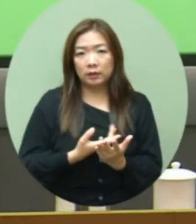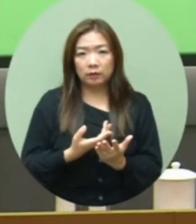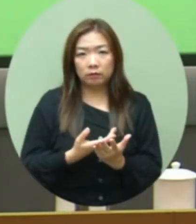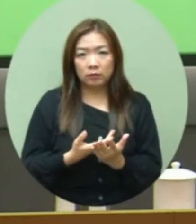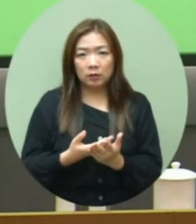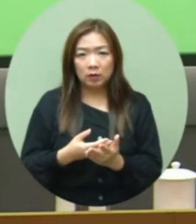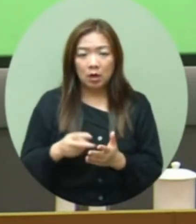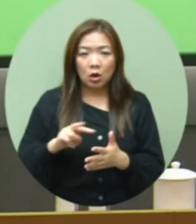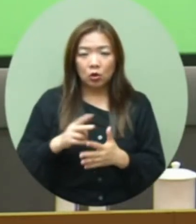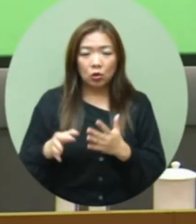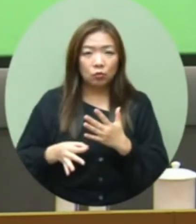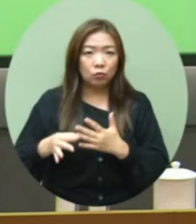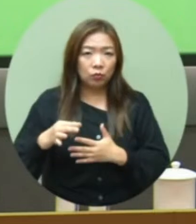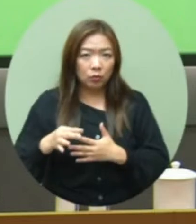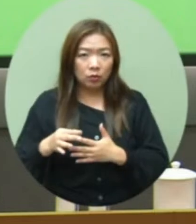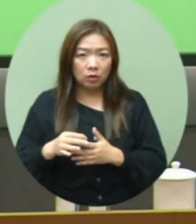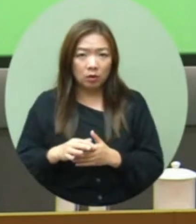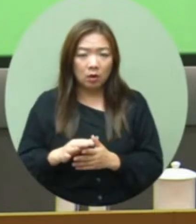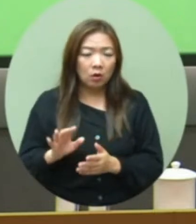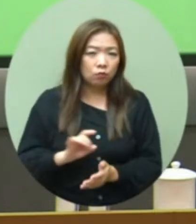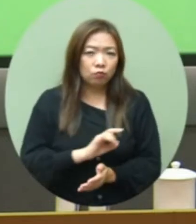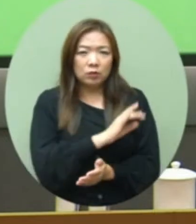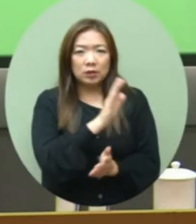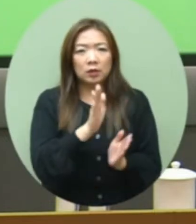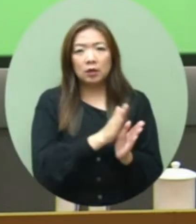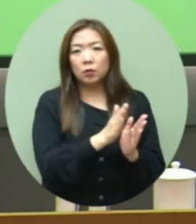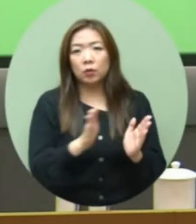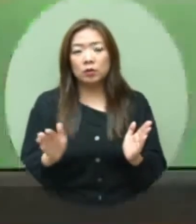process. 好，下條提問。